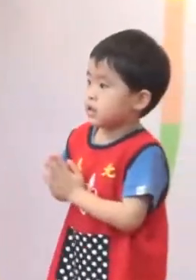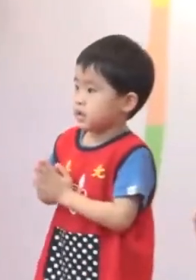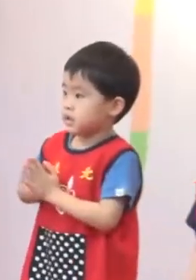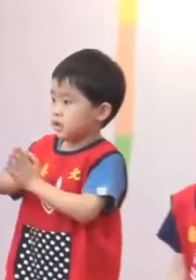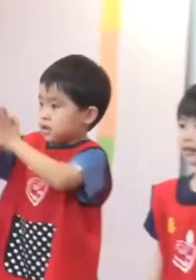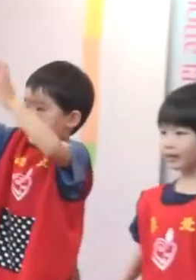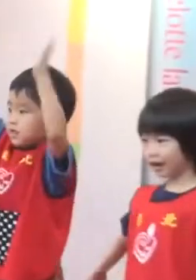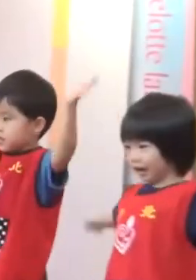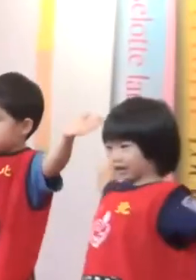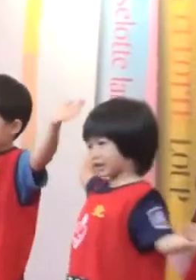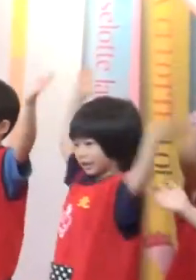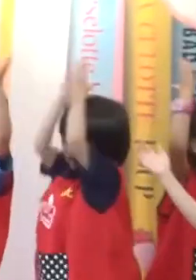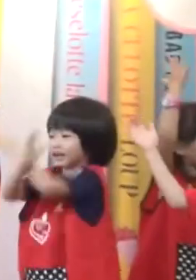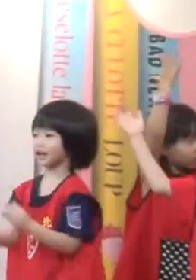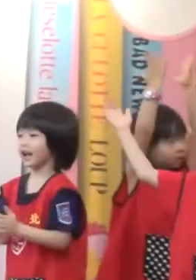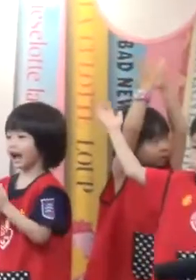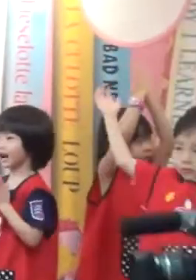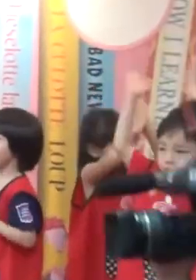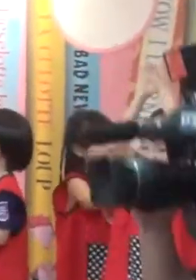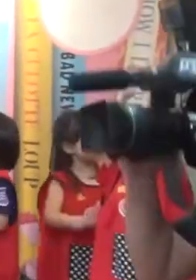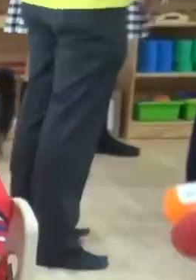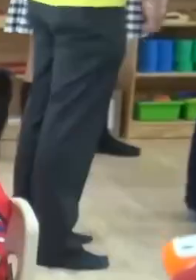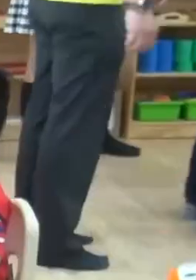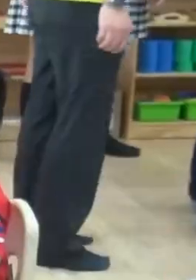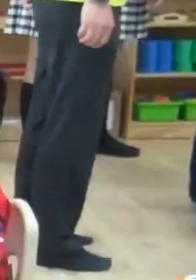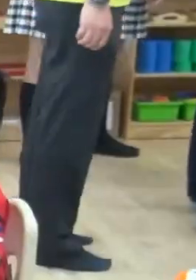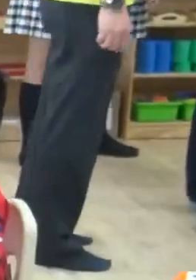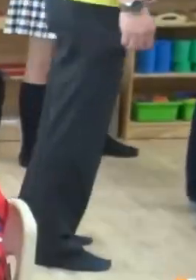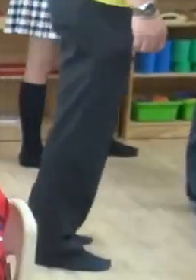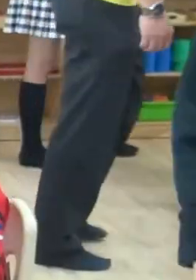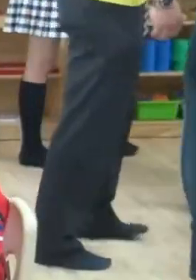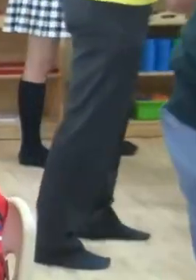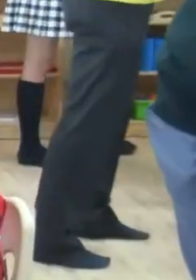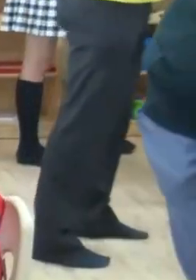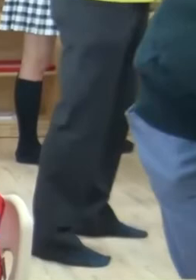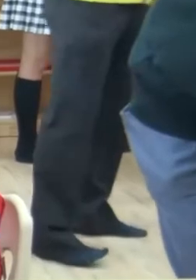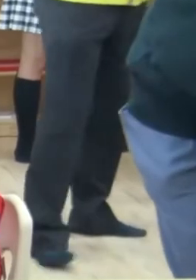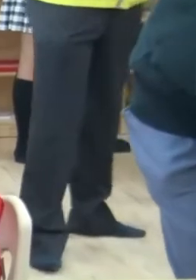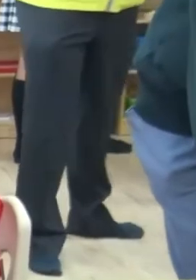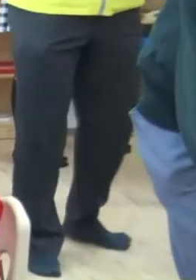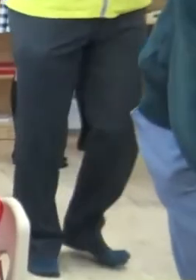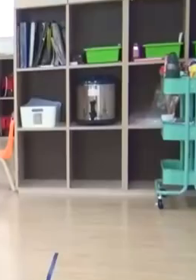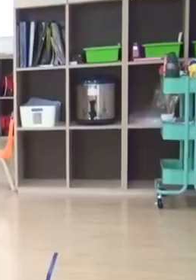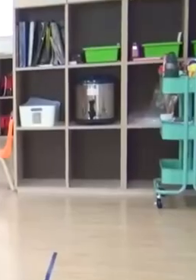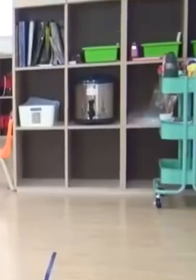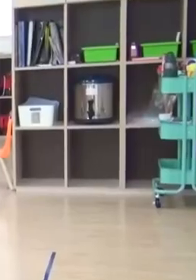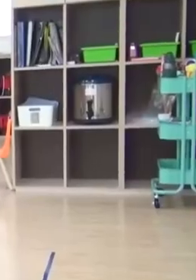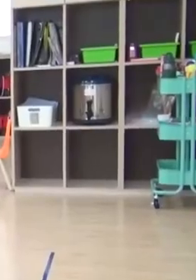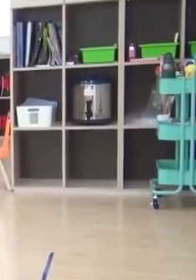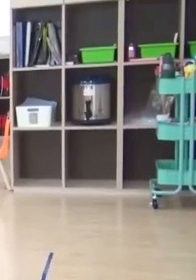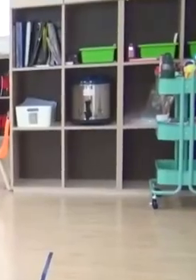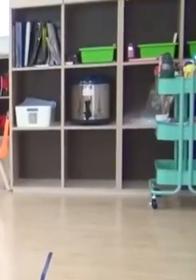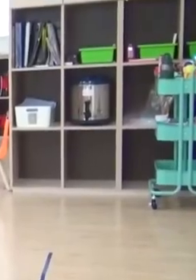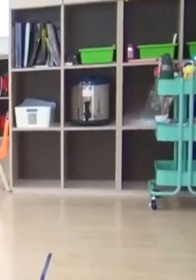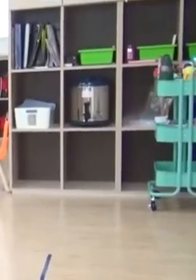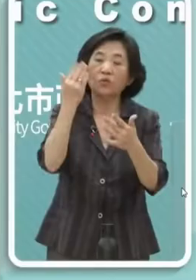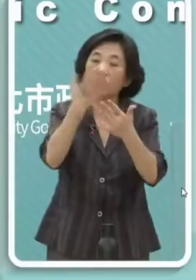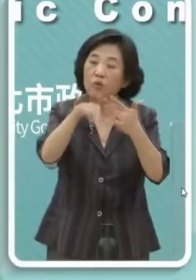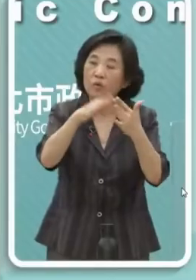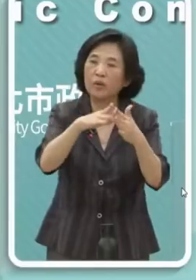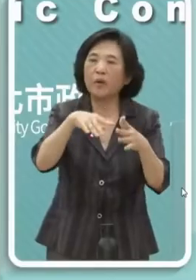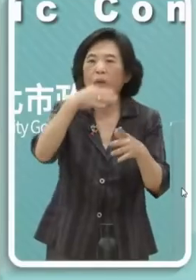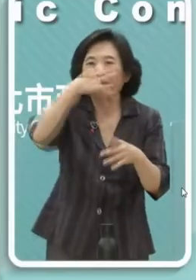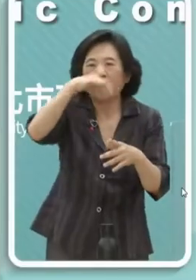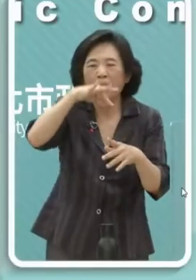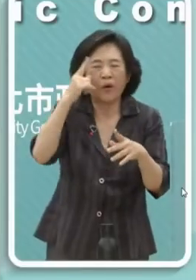童 BNT 有三个管道，一个是在学校打，一个在诊所，一个在医院。不过我想是这样的就好像在学校打流感疫